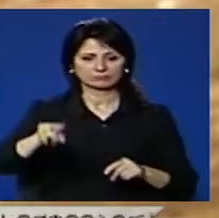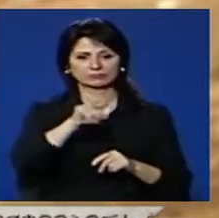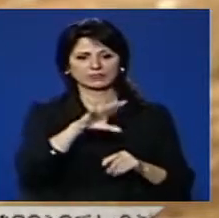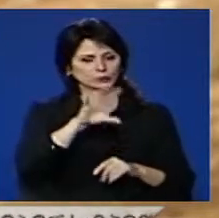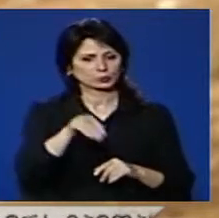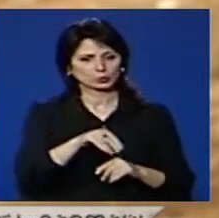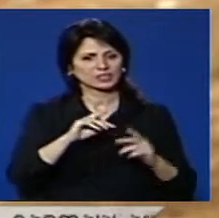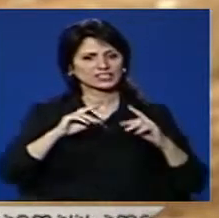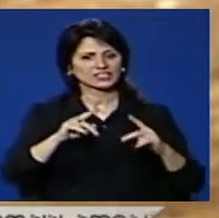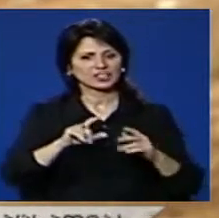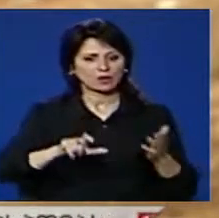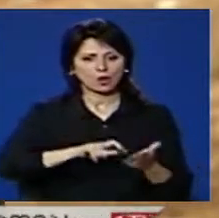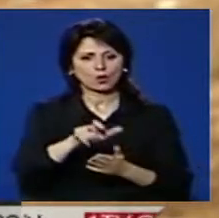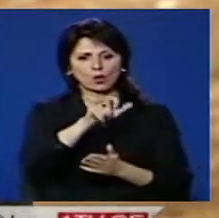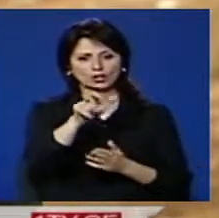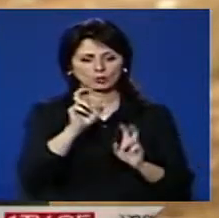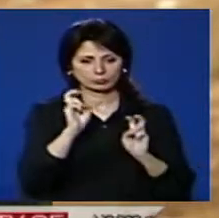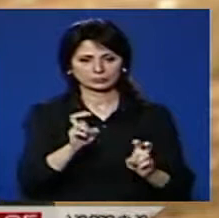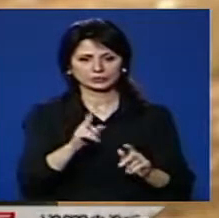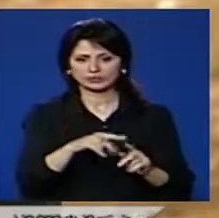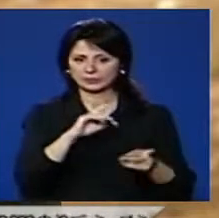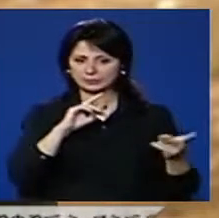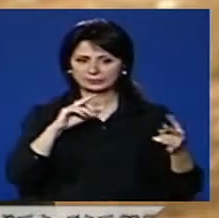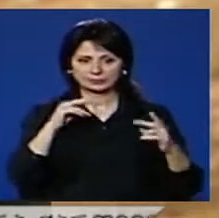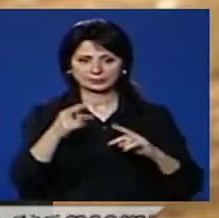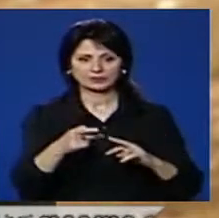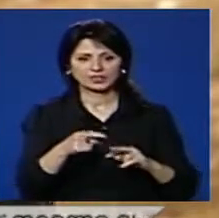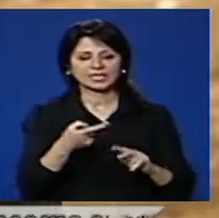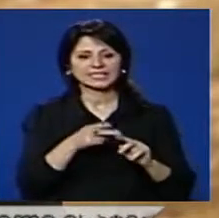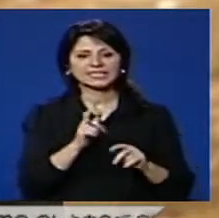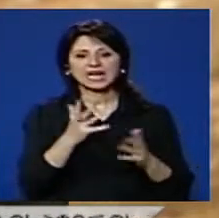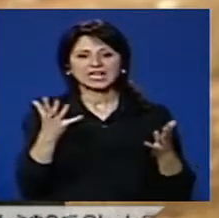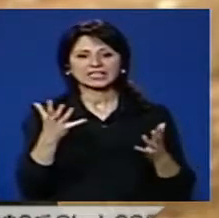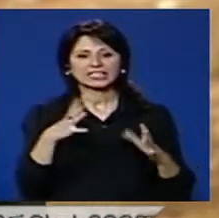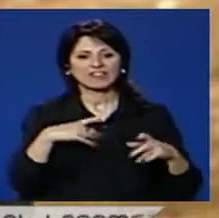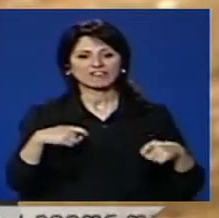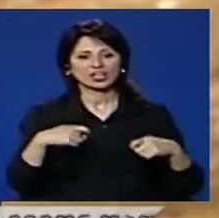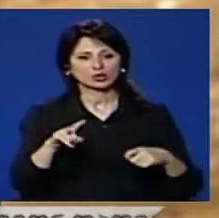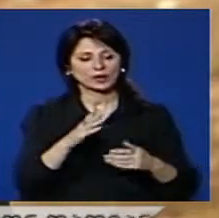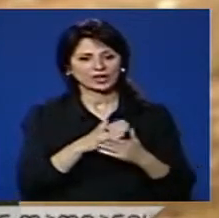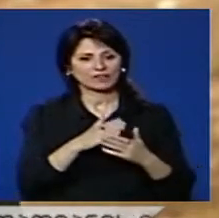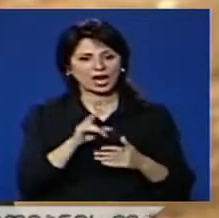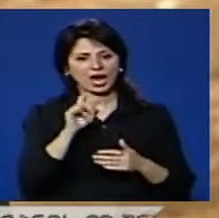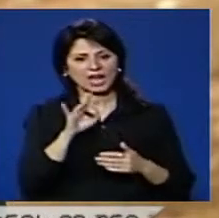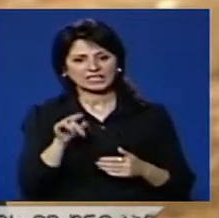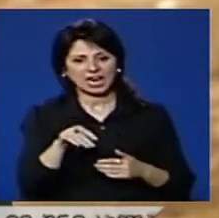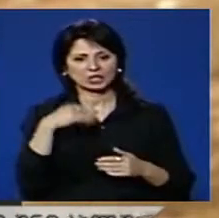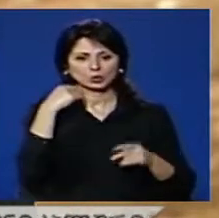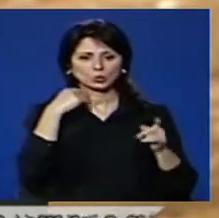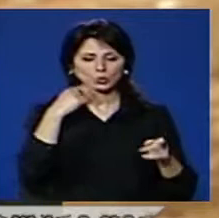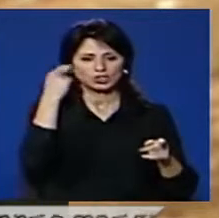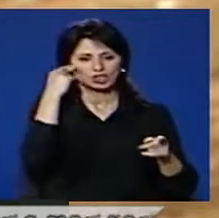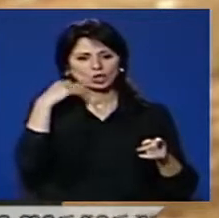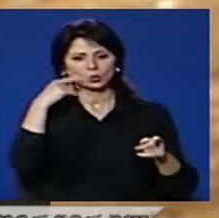იცვლება საერთოდ კორიდორების სისტემა რეგიონში და ის ძალიან დიდი ვაჭრობა, რომელიც არის ყაზახეთსა და თურქეთს შორის, ჩინეთსა